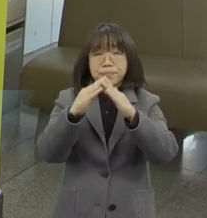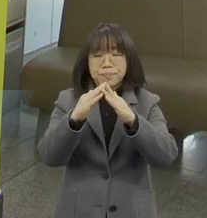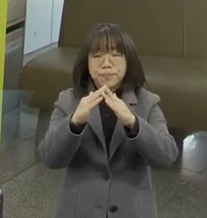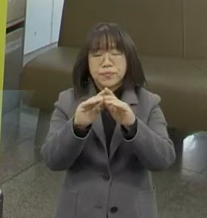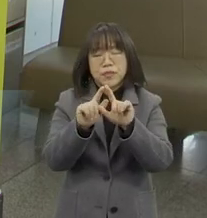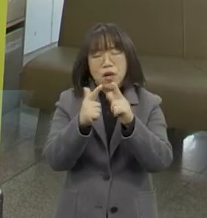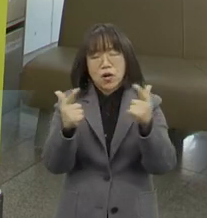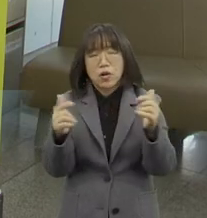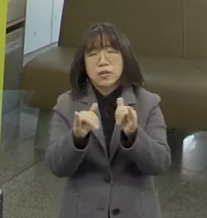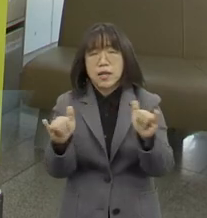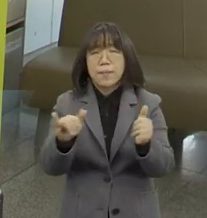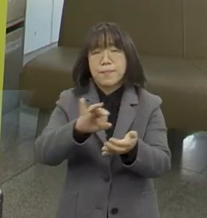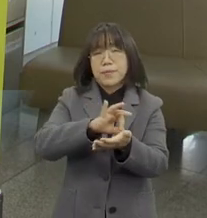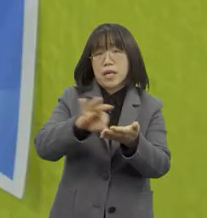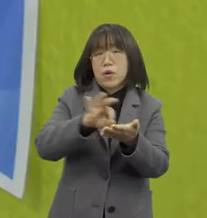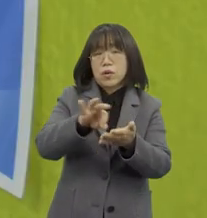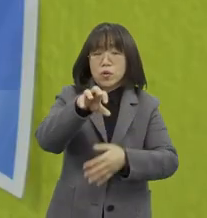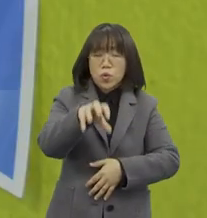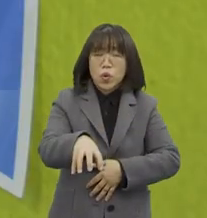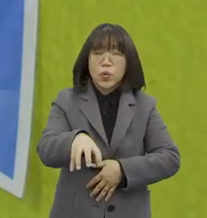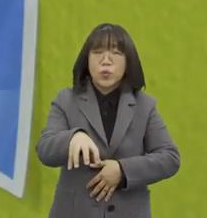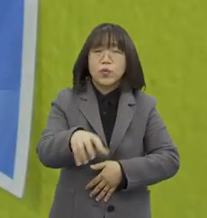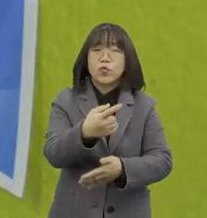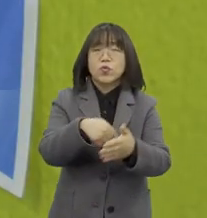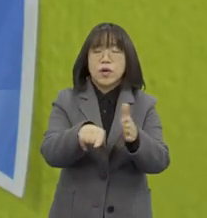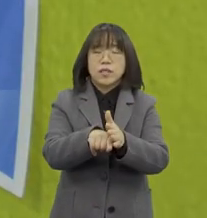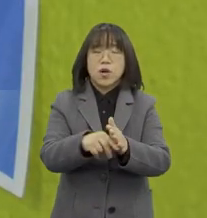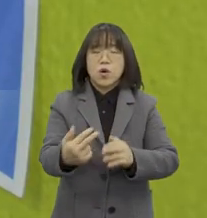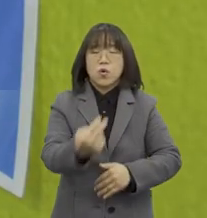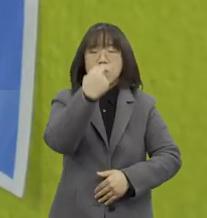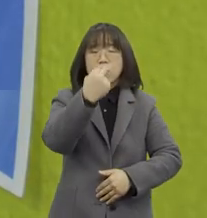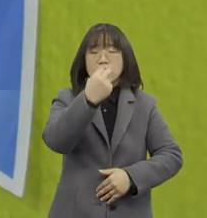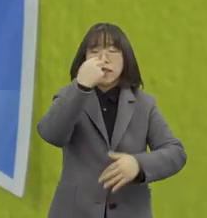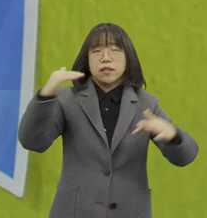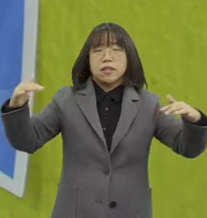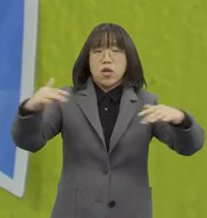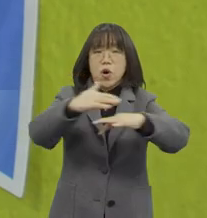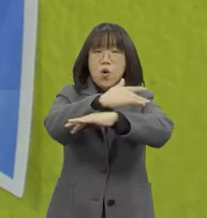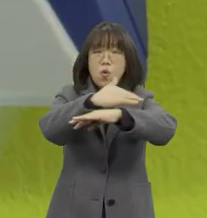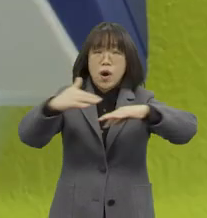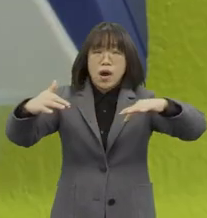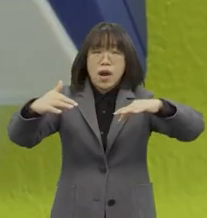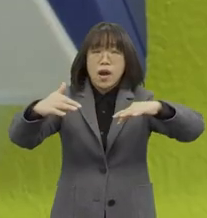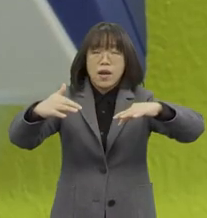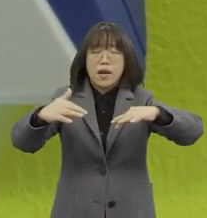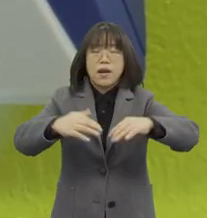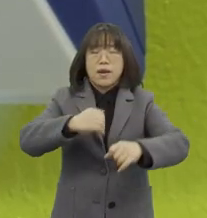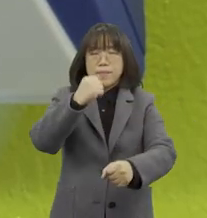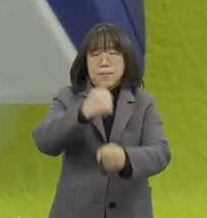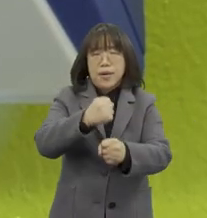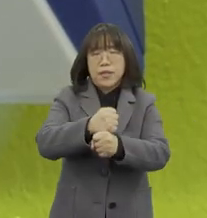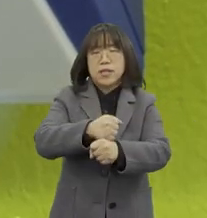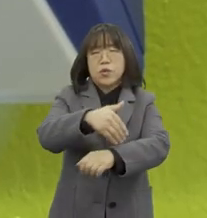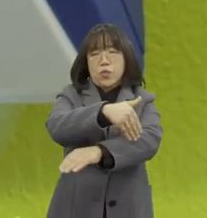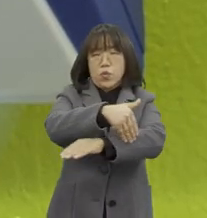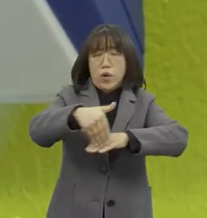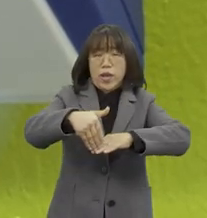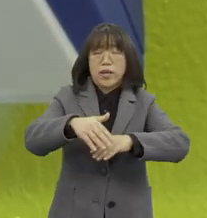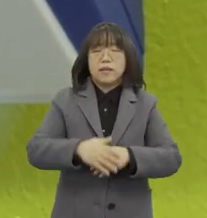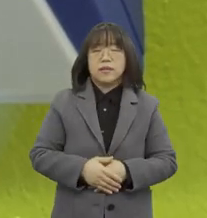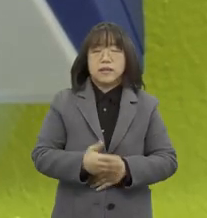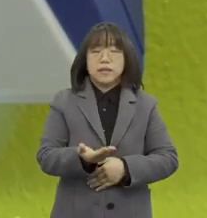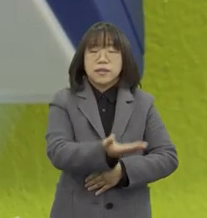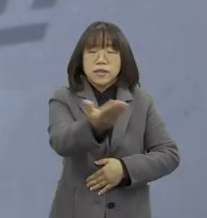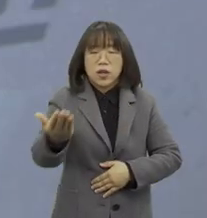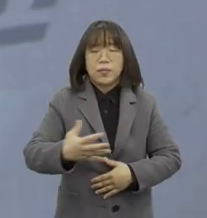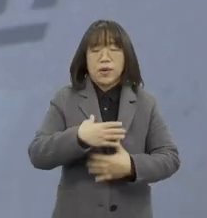어린이집과 다중이용시설 등 지역 내 다양한 시설에 공기정화 환기 시스템을 설치하는 안심 클린 에어존도 조성하는